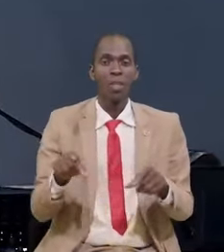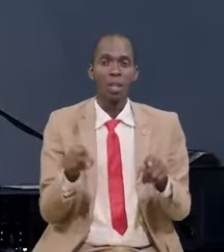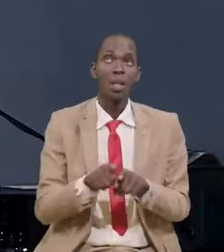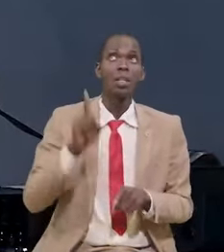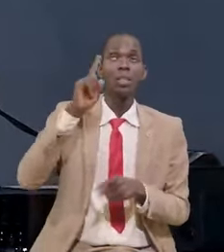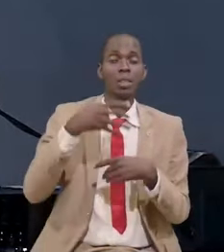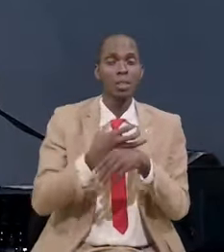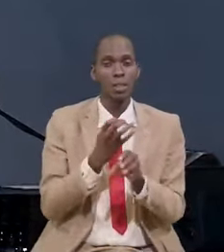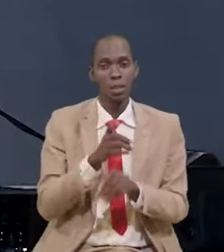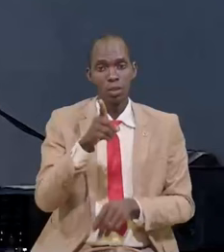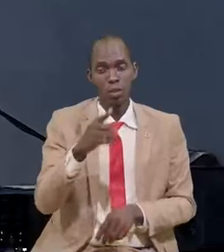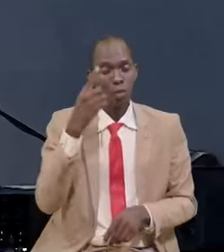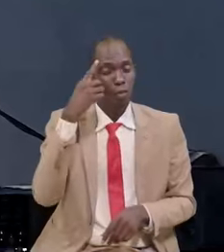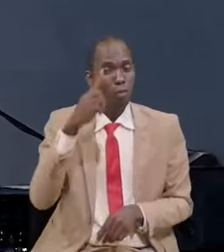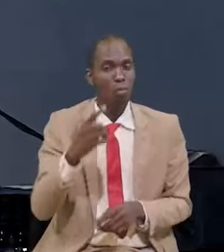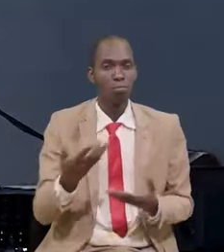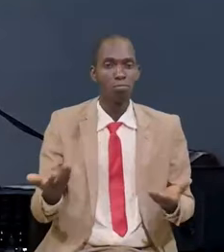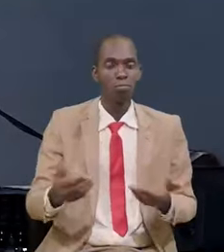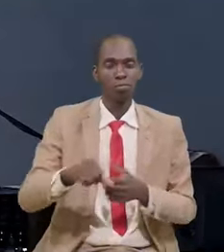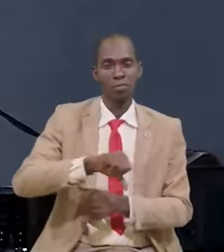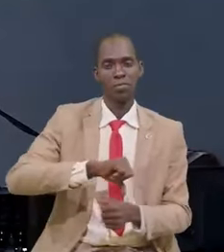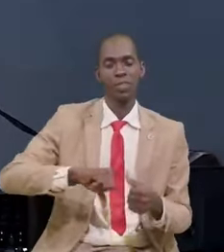Et il nous a créé pour la communion.